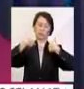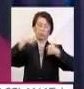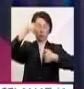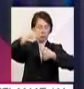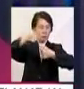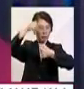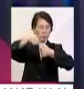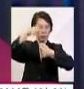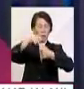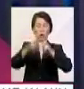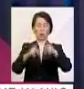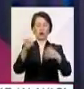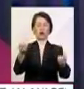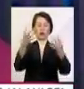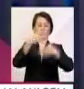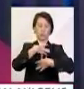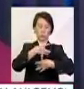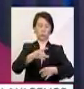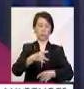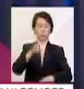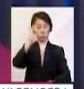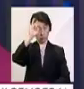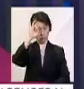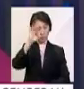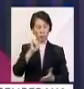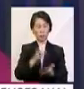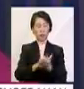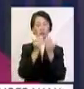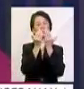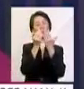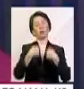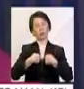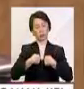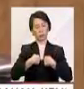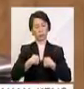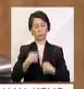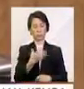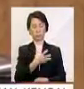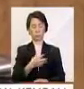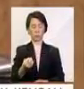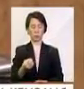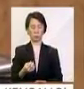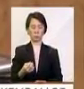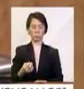Dikenang, disuka oleh orang ramai. InsyaAllah. Itu doa dari saya lah. Dan